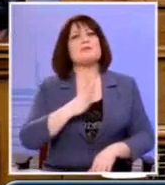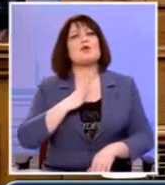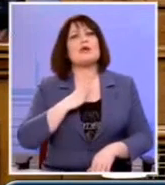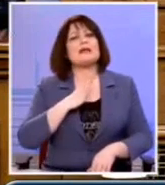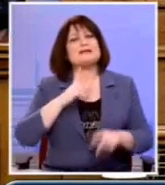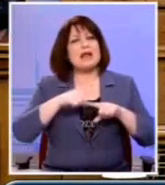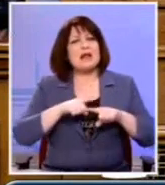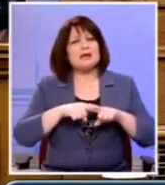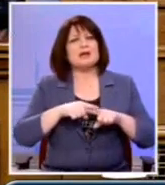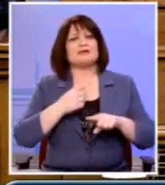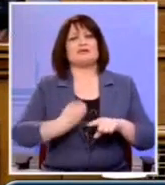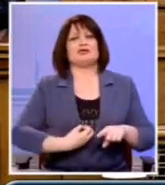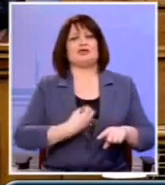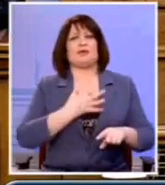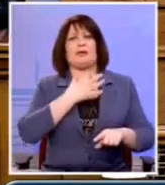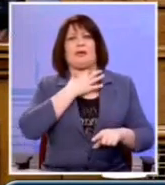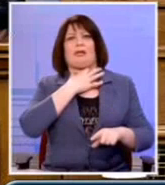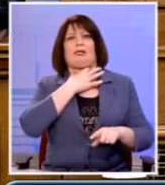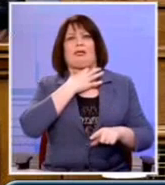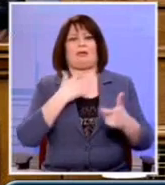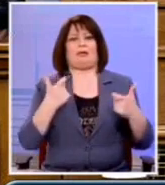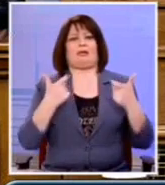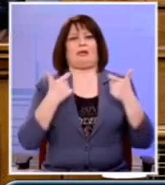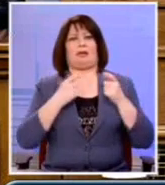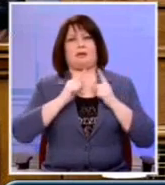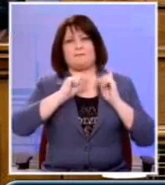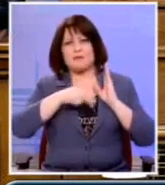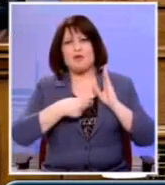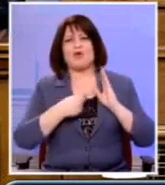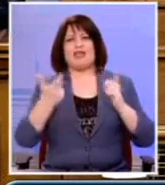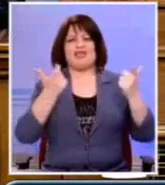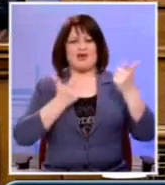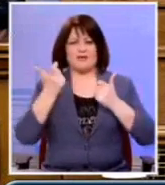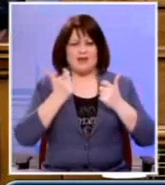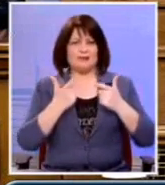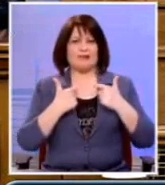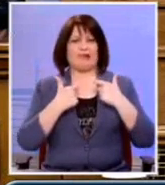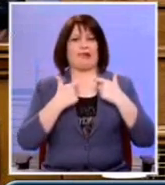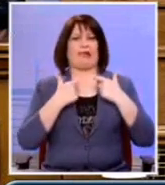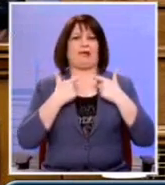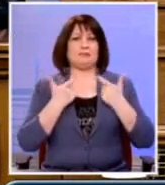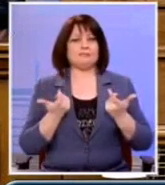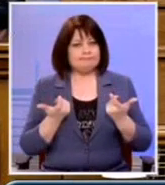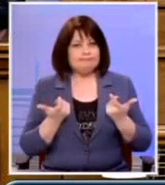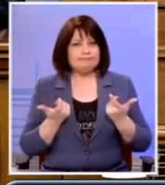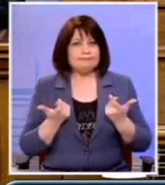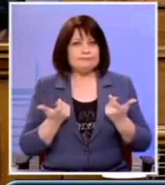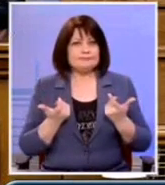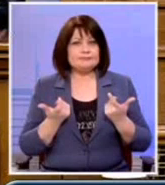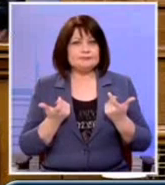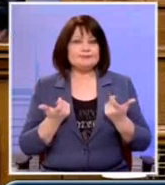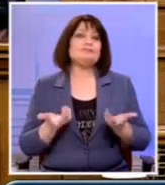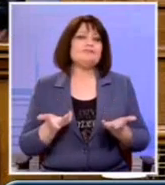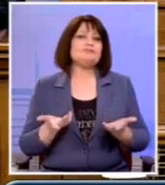νιώθει ότι η θηλιά των δανειστών και των μνημονιακών πολιτικών βρίσκονται